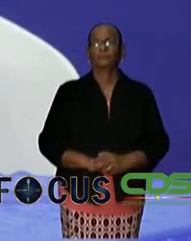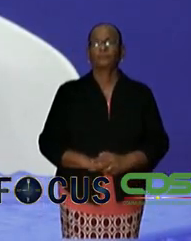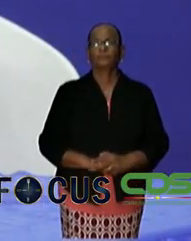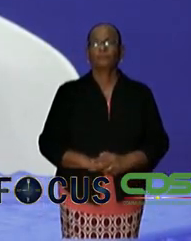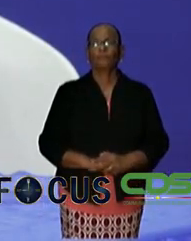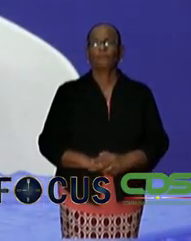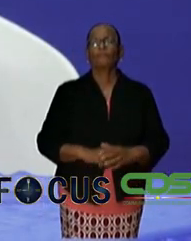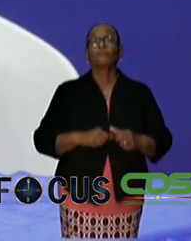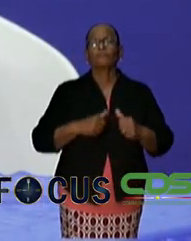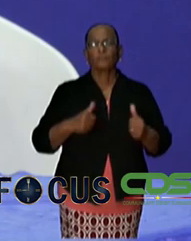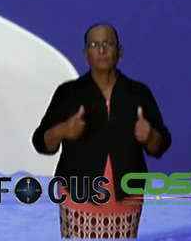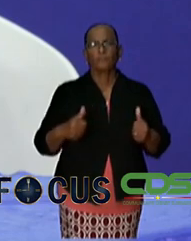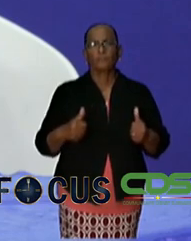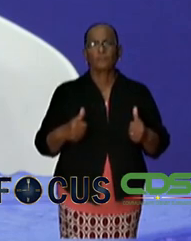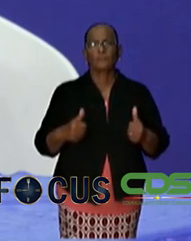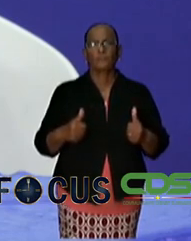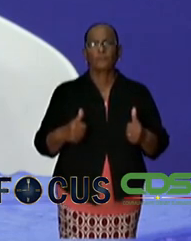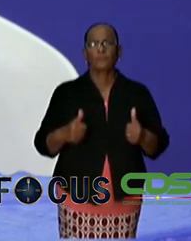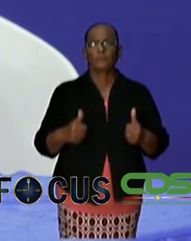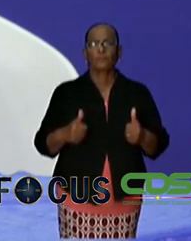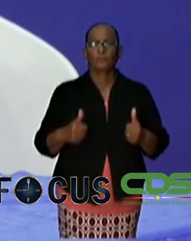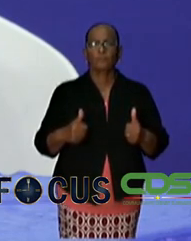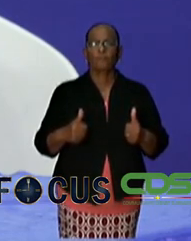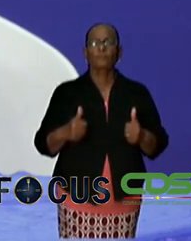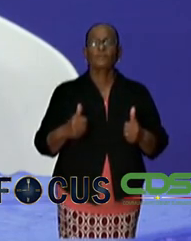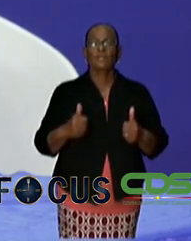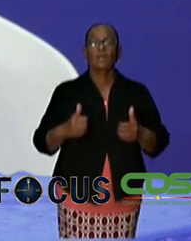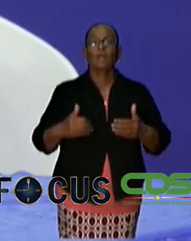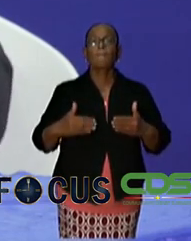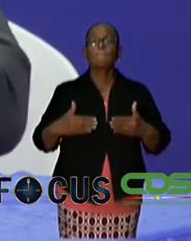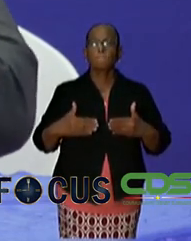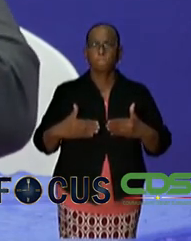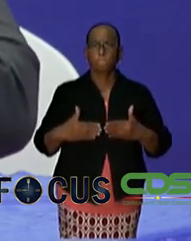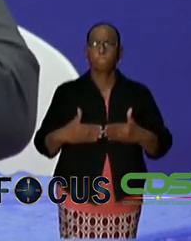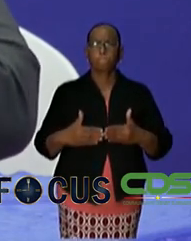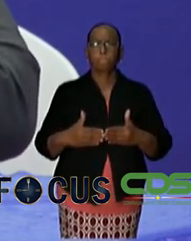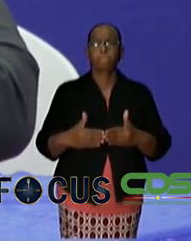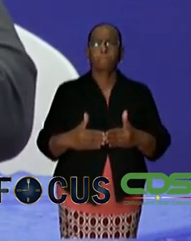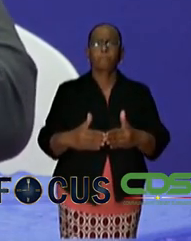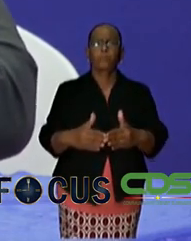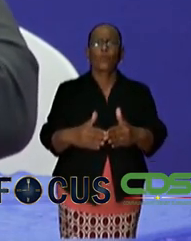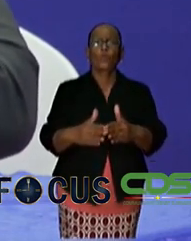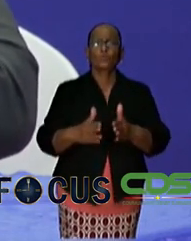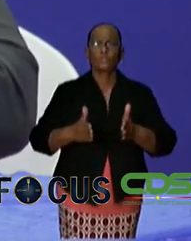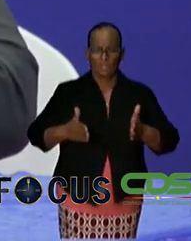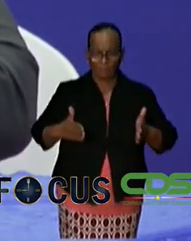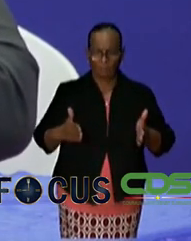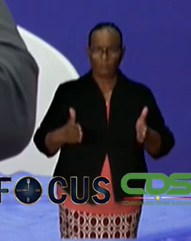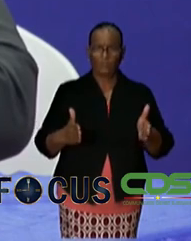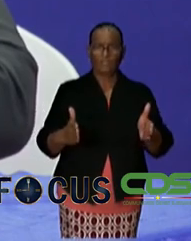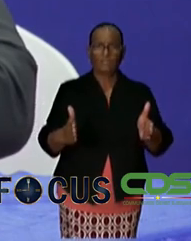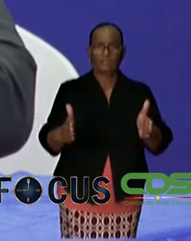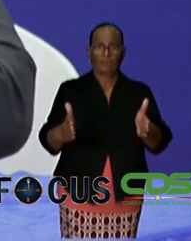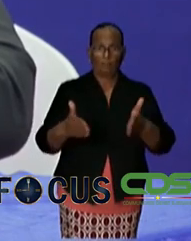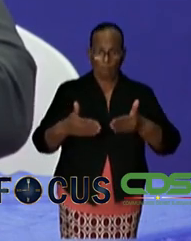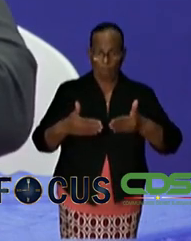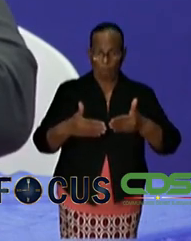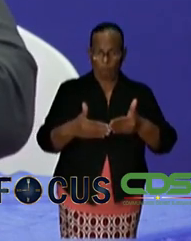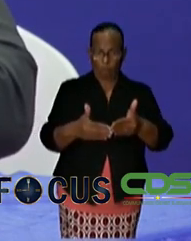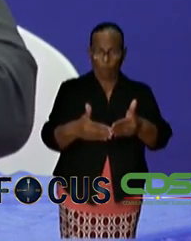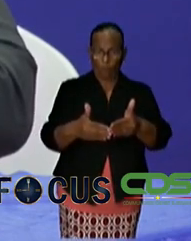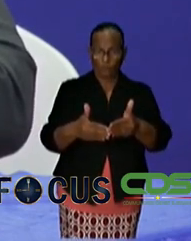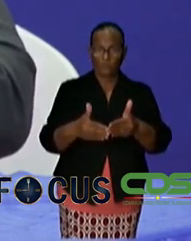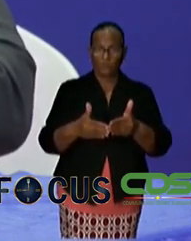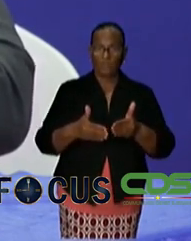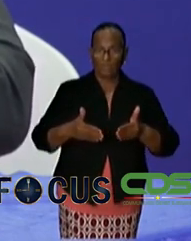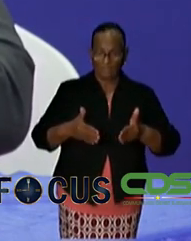goed te vermelden is dat de stijgers ook zijn gerepareerd. Ze zijn weer in goede staat,